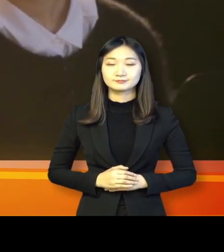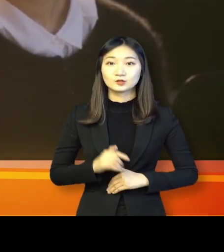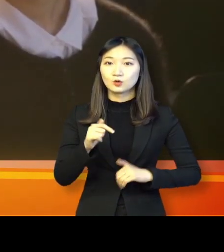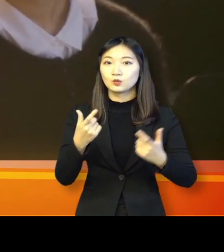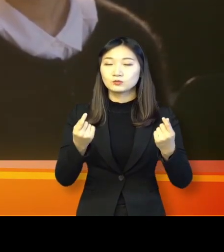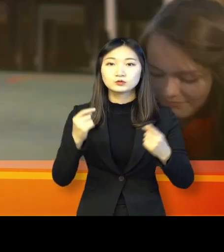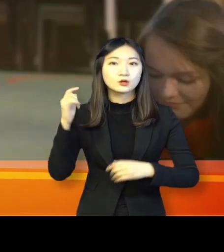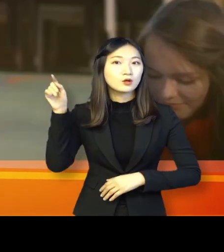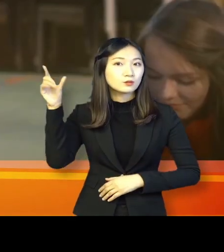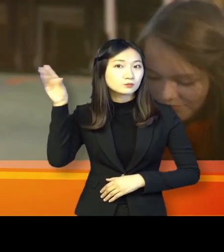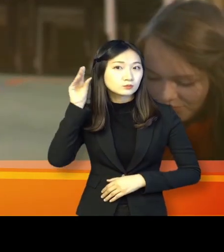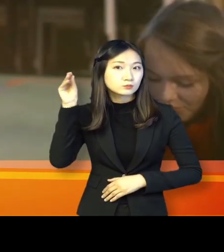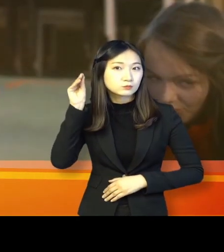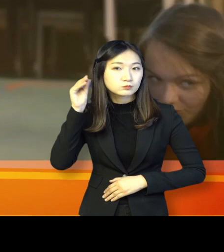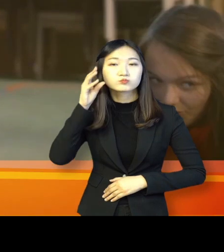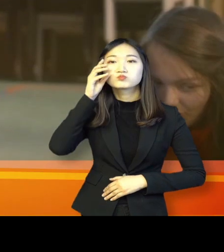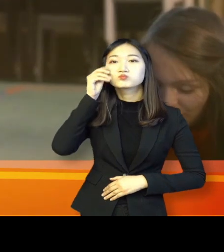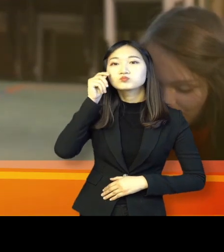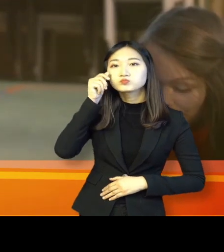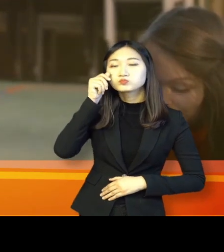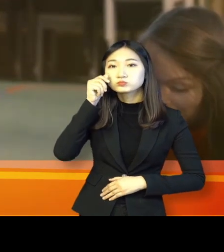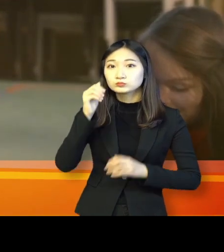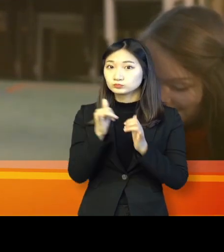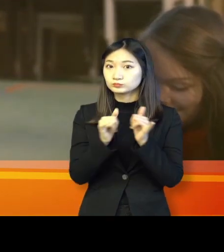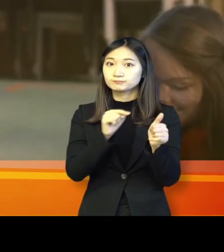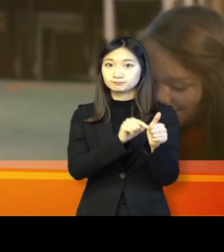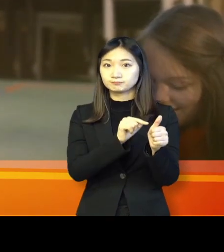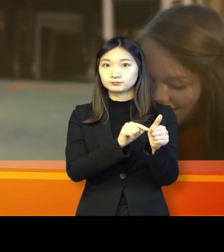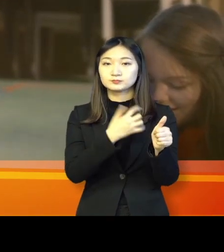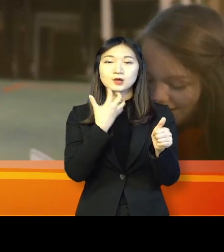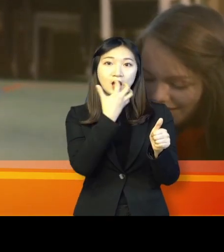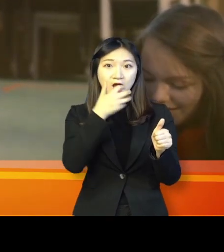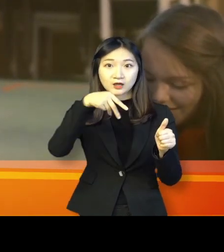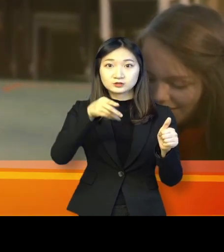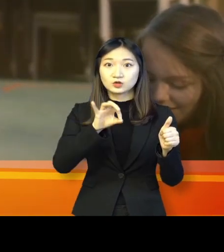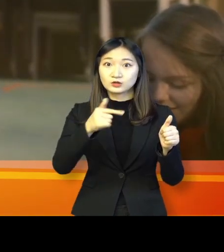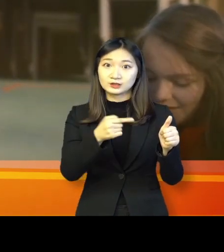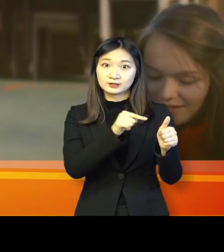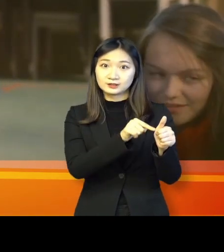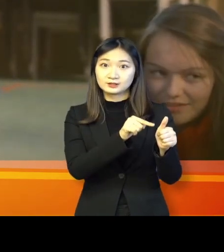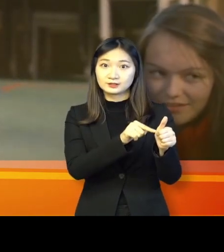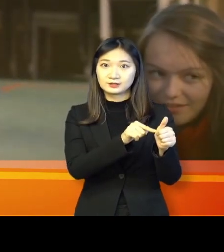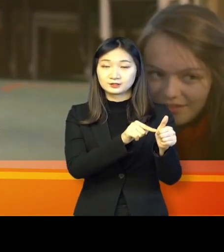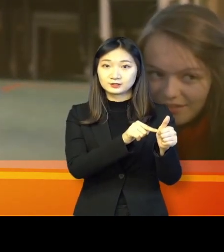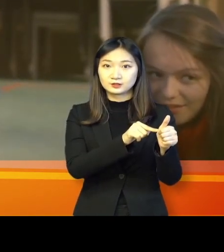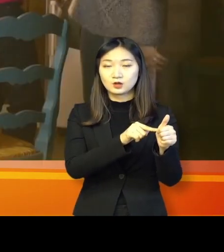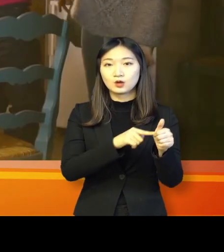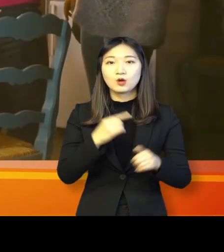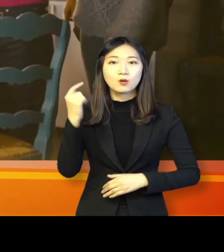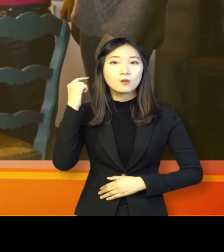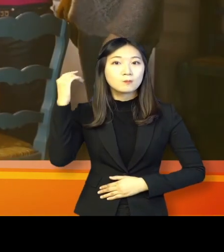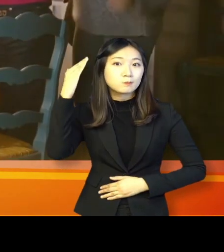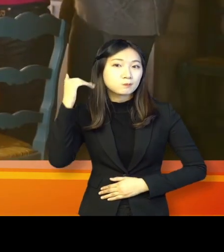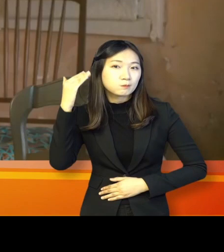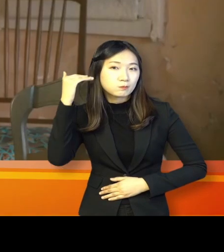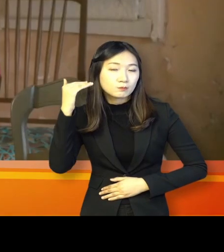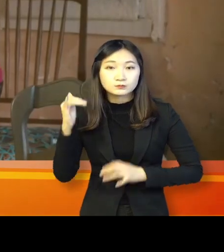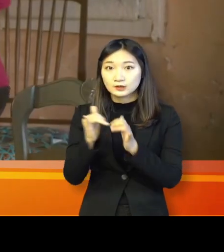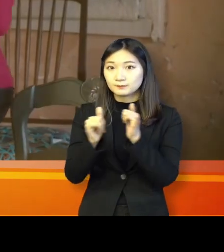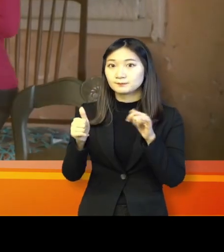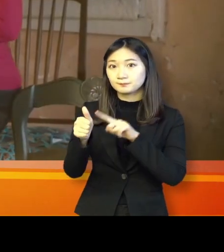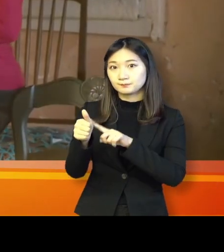이렇게 듣는데 불편함 없이 잘 듣는 사람들은 청인이라고 하는 반면 소리를 잘 듣지 못하는